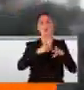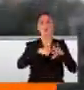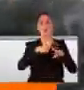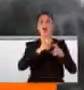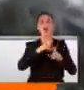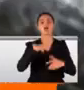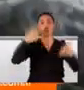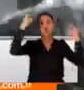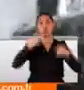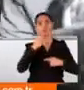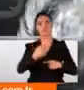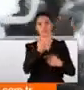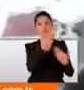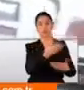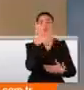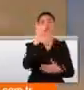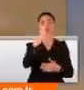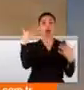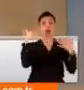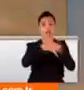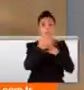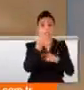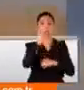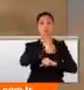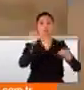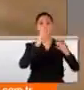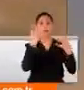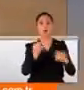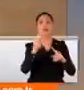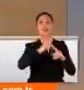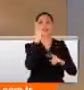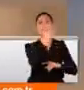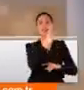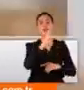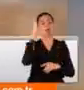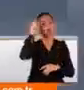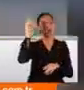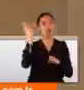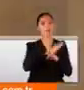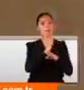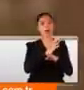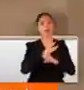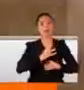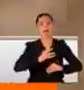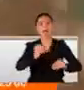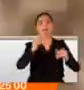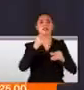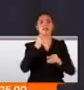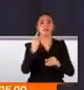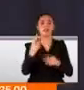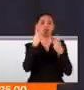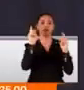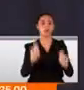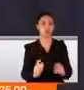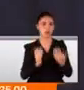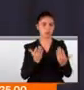Hava kararınca 4 patlama daha duyuldu Kabil'de. Taliban, Amerikan mühimmatını imha ettik açıklamasıyla yüreklere su serpti.